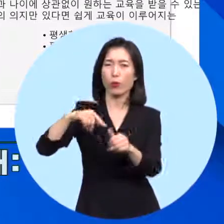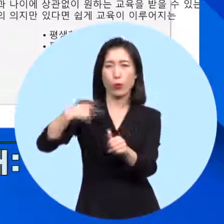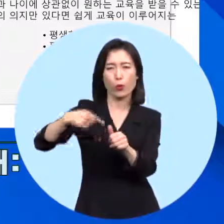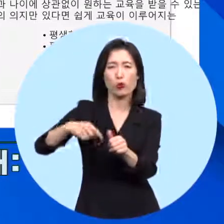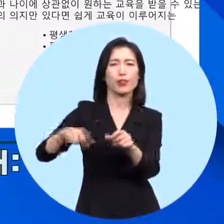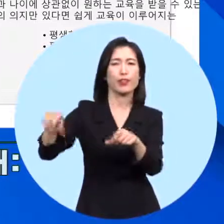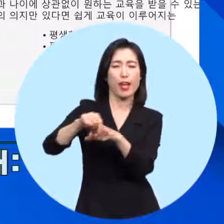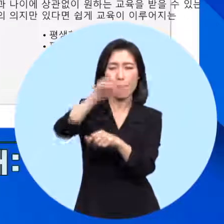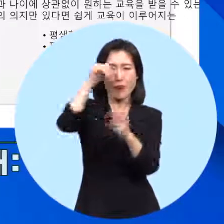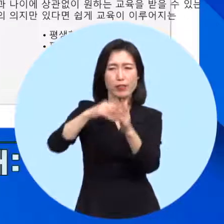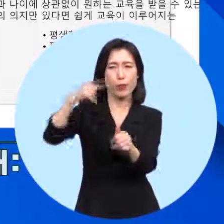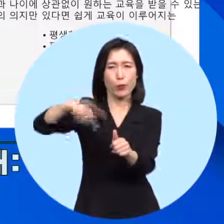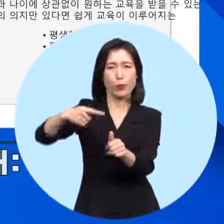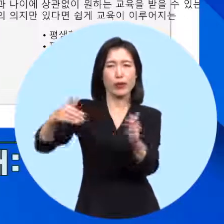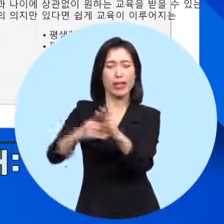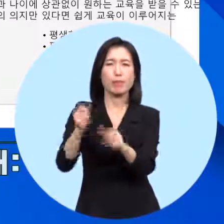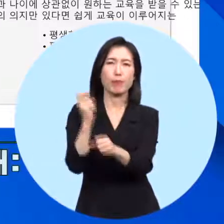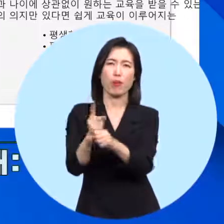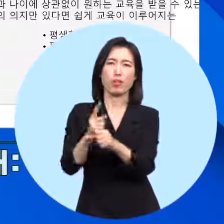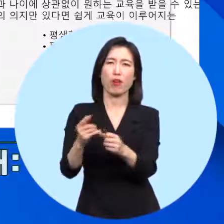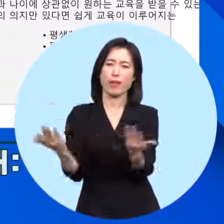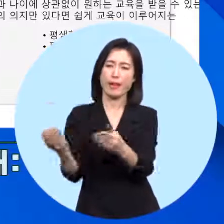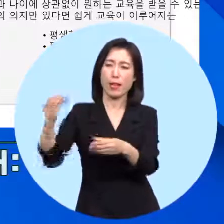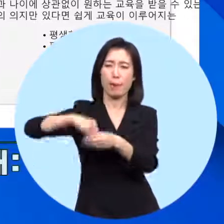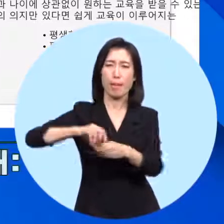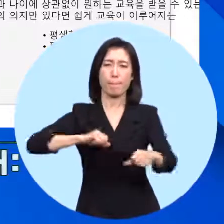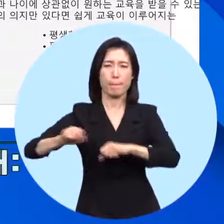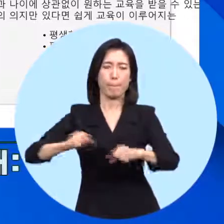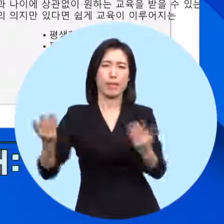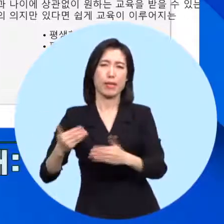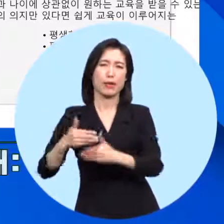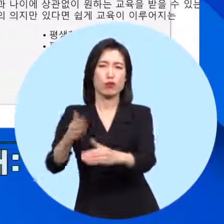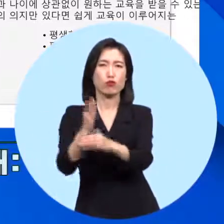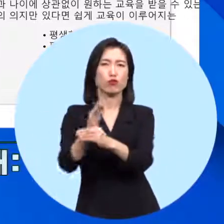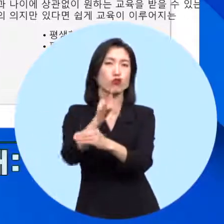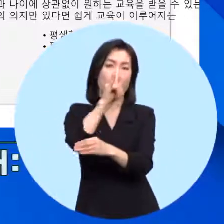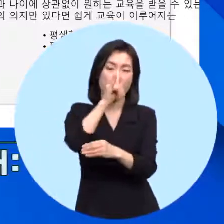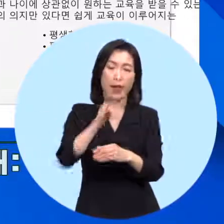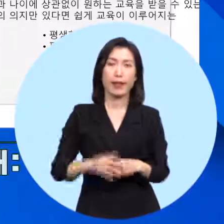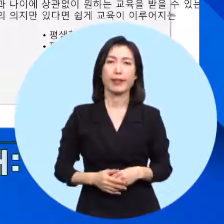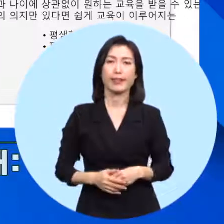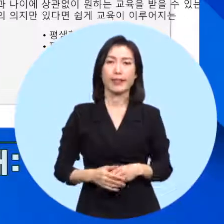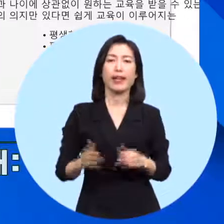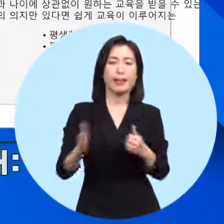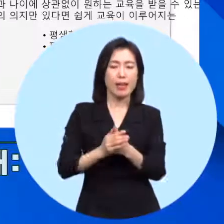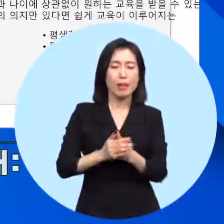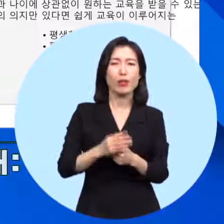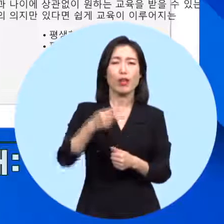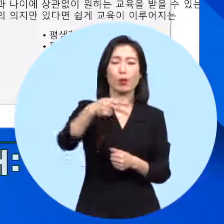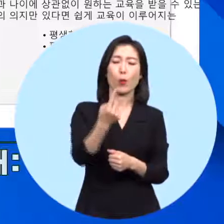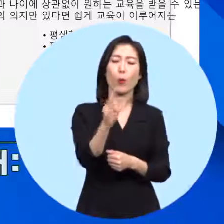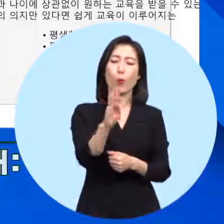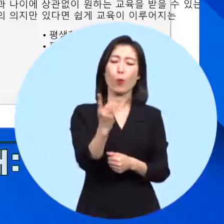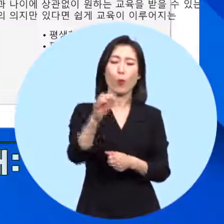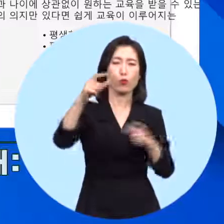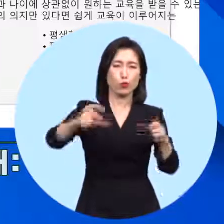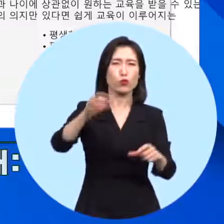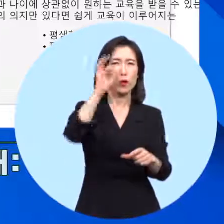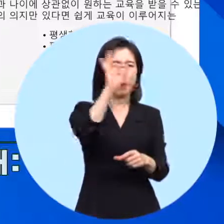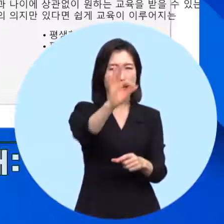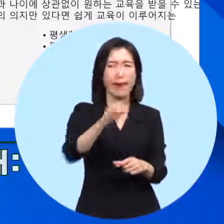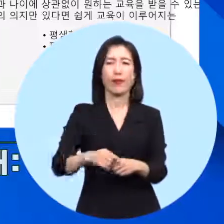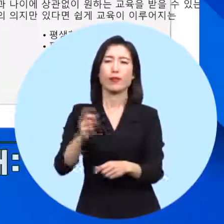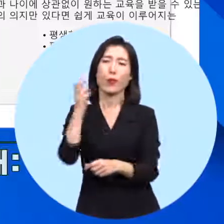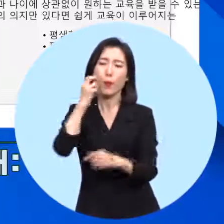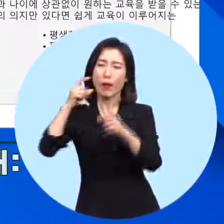평생교육을 본연의 사무로 추진하고 있습니다. 그래서 도봉구를 보라, 송파구를